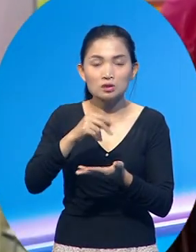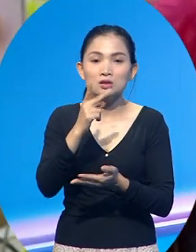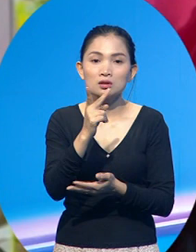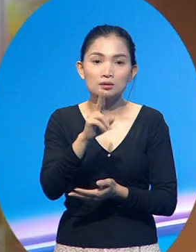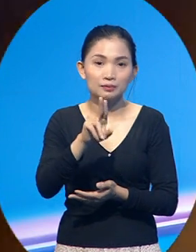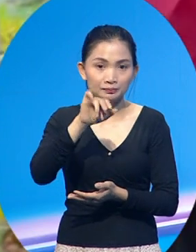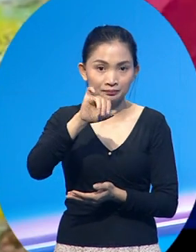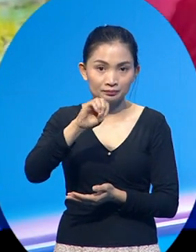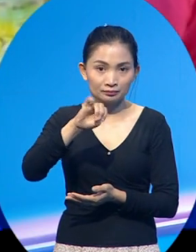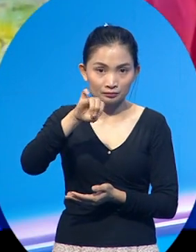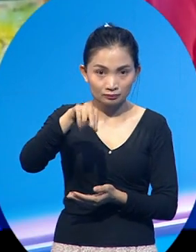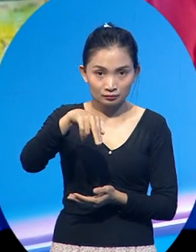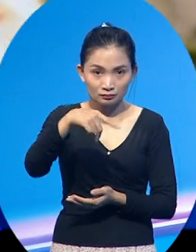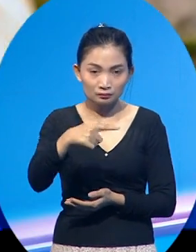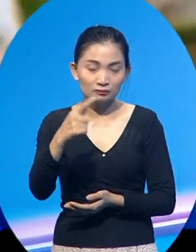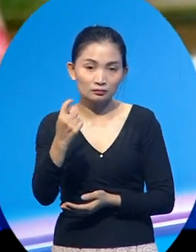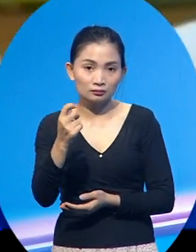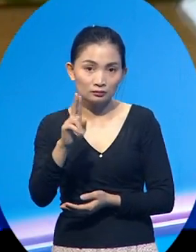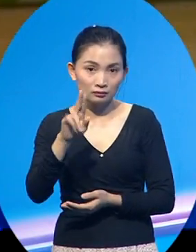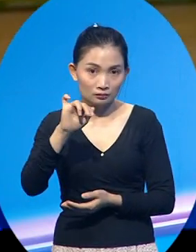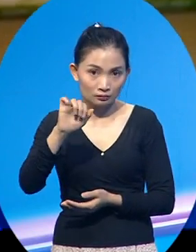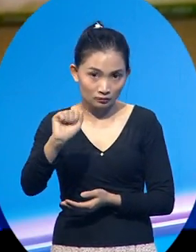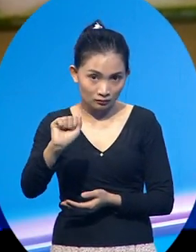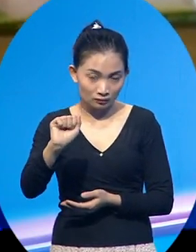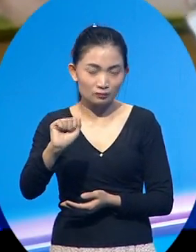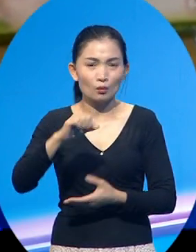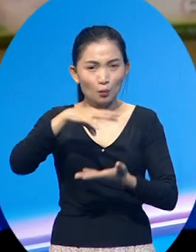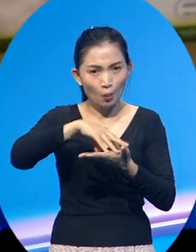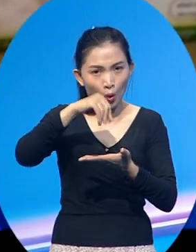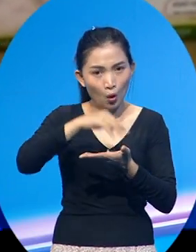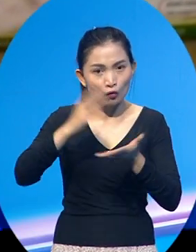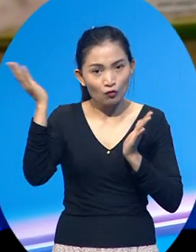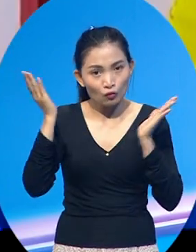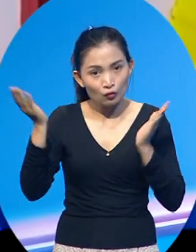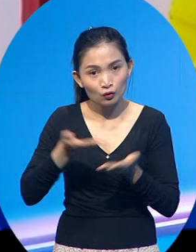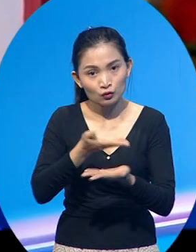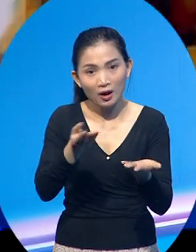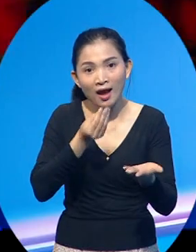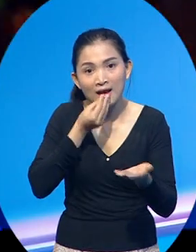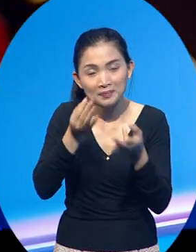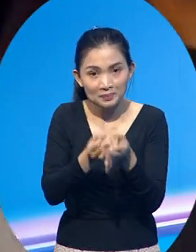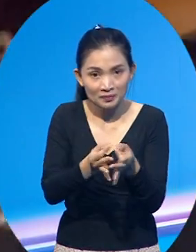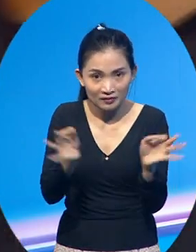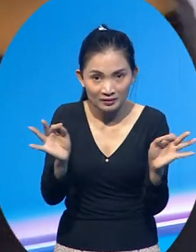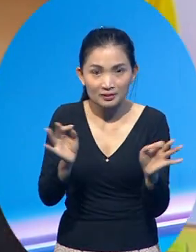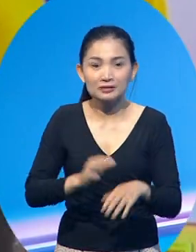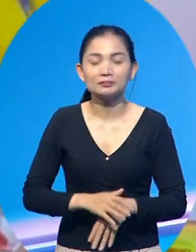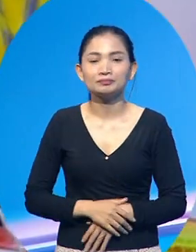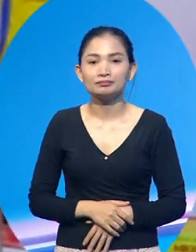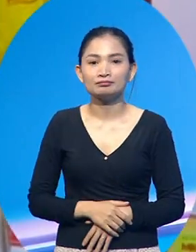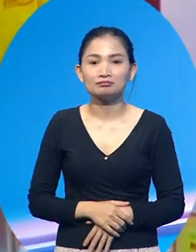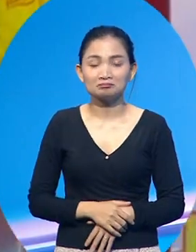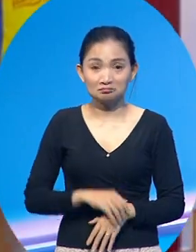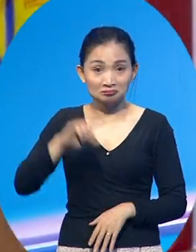loại bánh dân gian chế biến từ bột trộn sẵn và phục vụ người tiêu dùng hoàn toàn miễn phí. Trong khuôn viên của lễ hội, lần đầu tiên sẽ trưng bày một bản